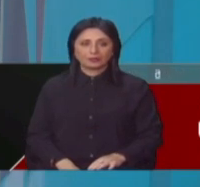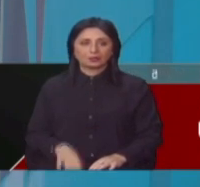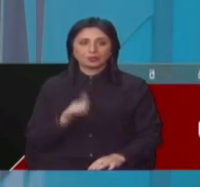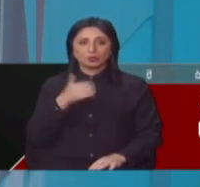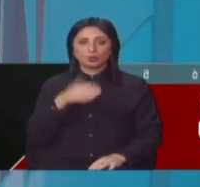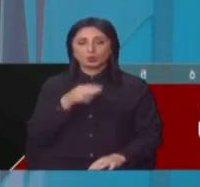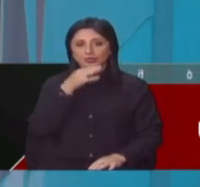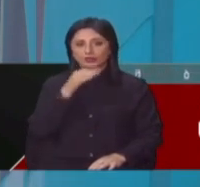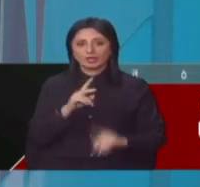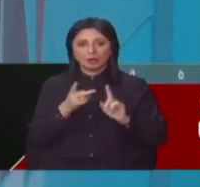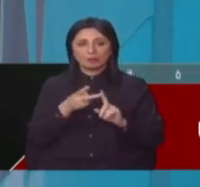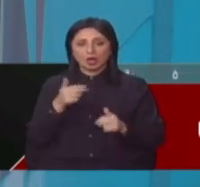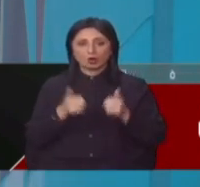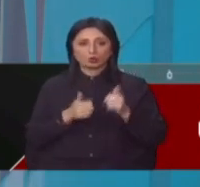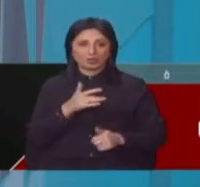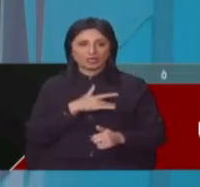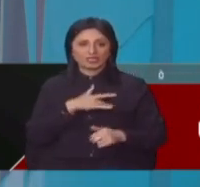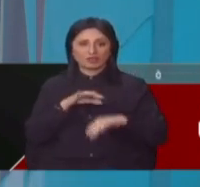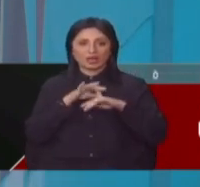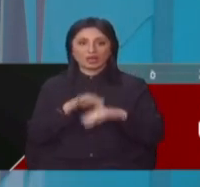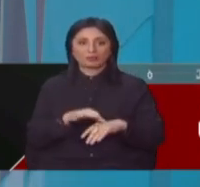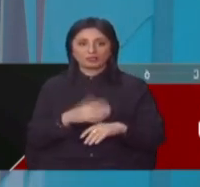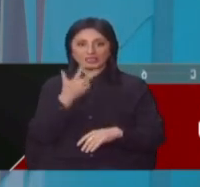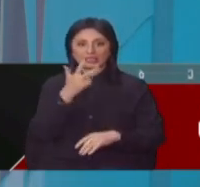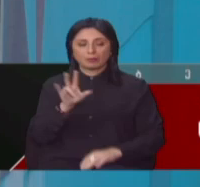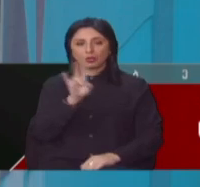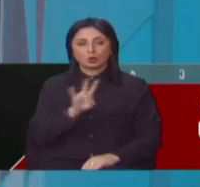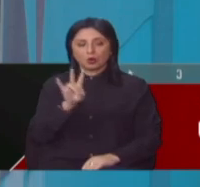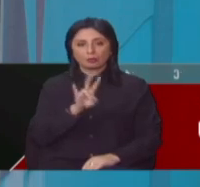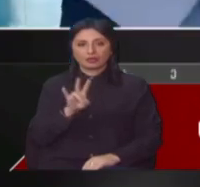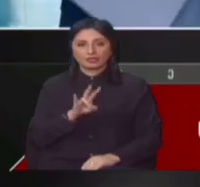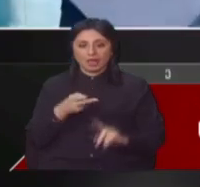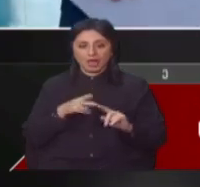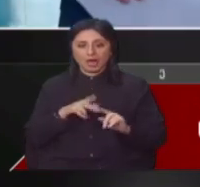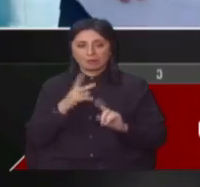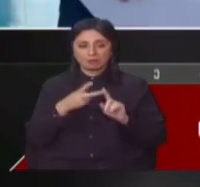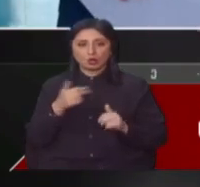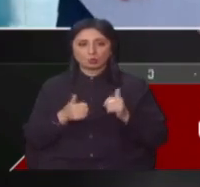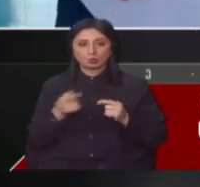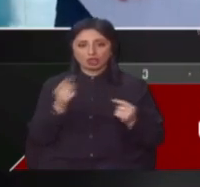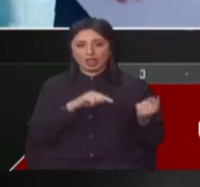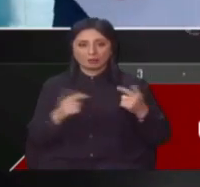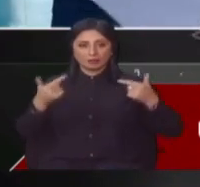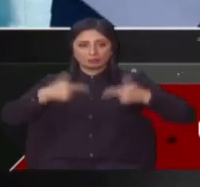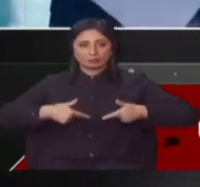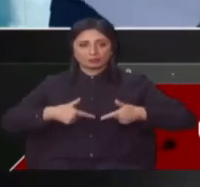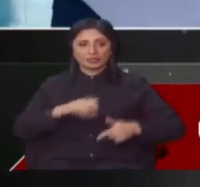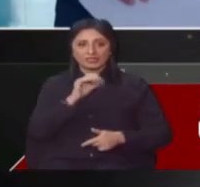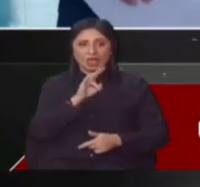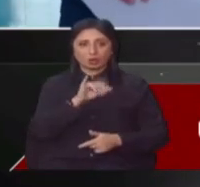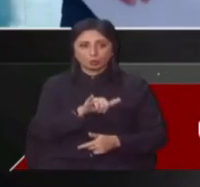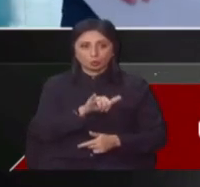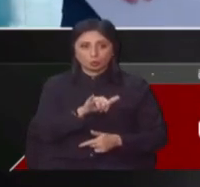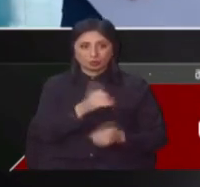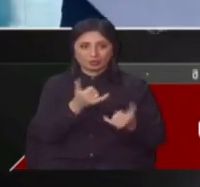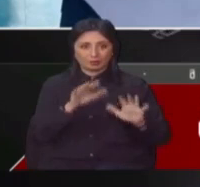Როგორც უკვე აღვნიშნე, მეორე ტური სავარაუდოდ გამართება 3 ნოემბერს და ამ მეორე ტურში ერთმანეთს დაუპირისპირდებიან მაია სანდუ,